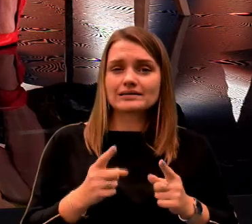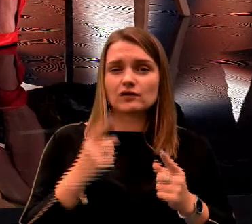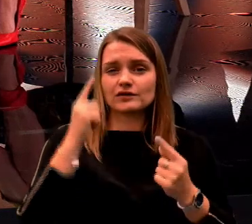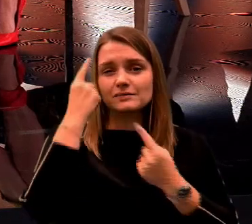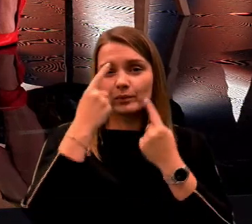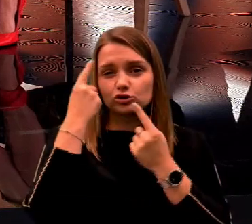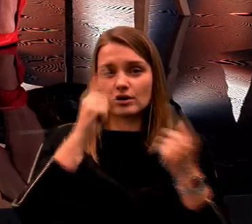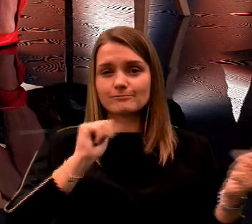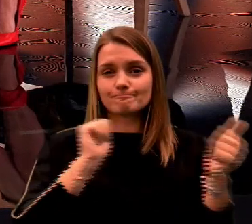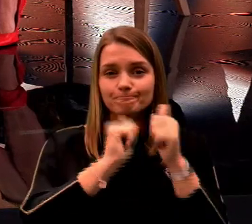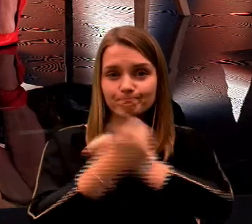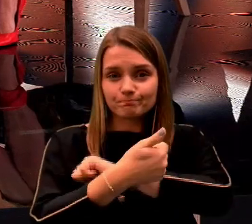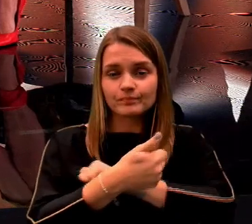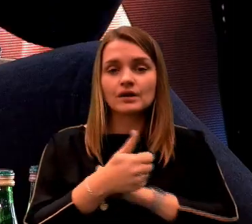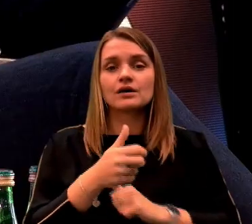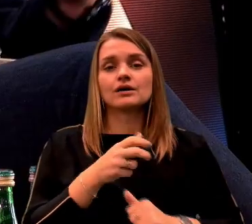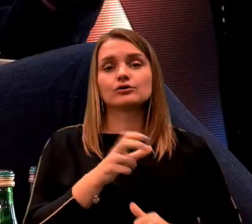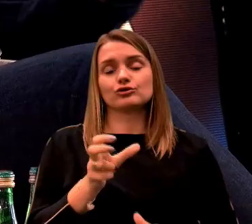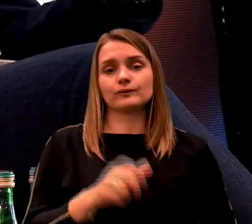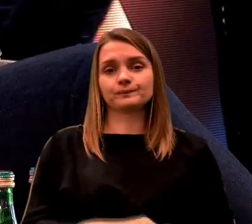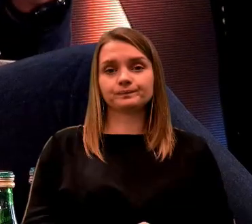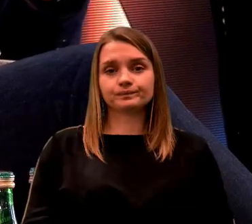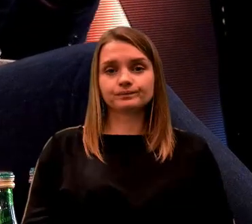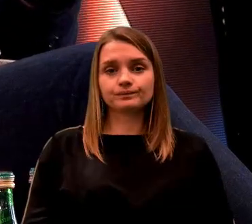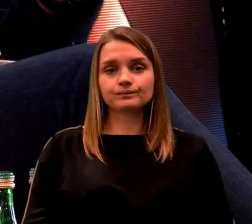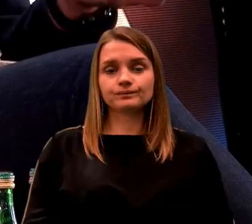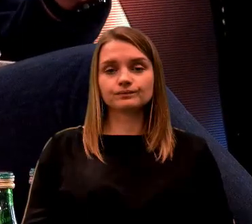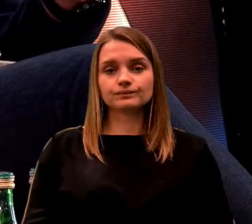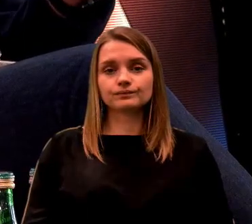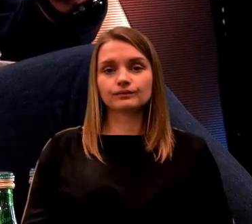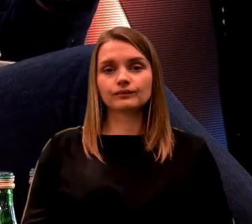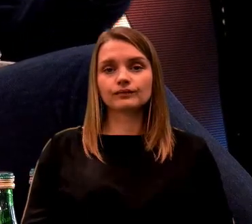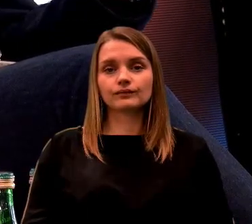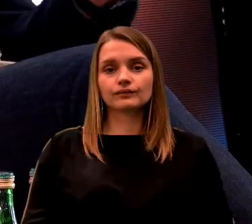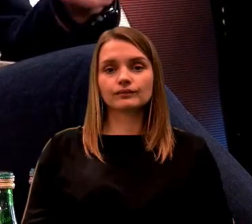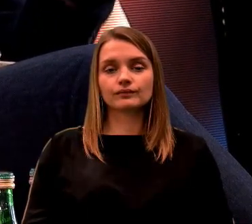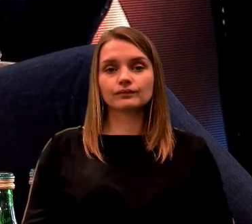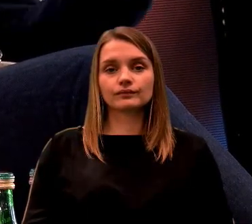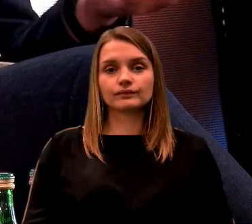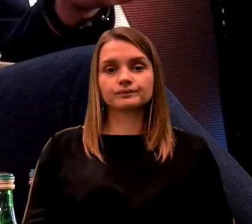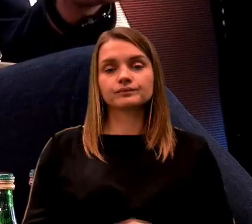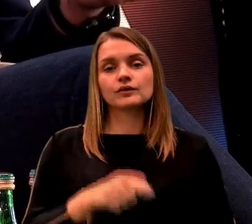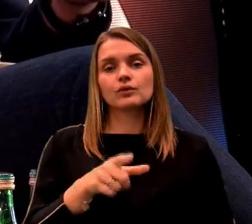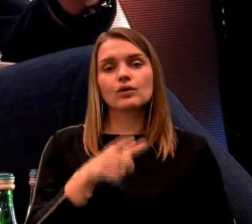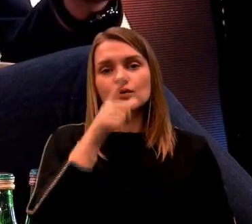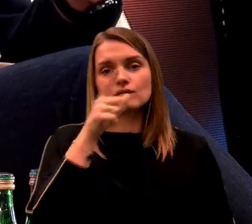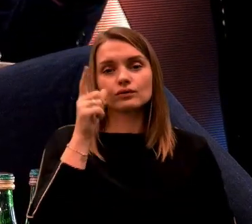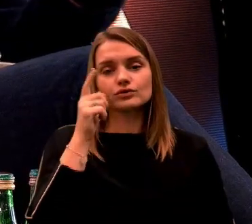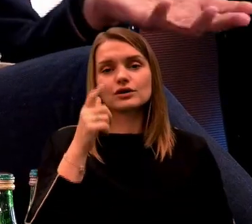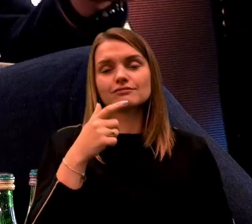będzie... Ja jak się tak wypuszczam z takim właśnie marzeniem, że ten biznes będzie właśnie taki fajny i ludzie będą przychodzili do